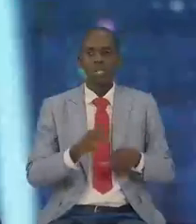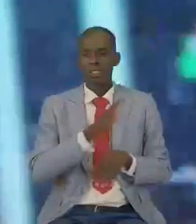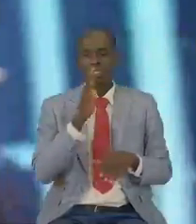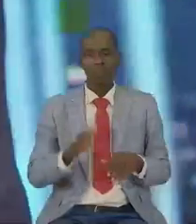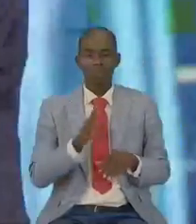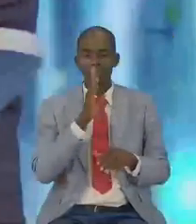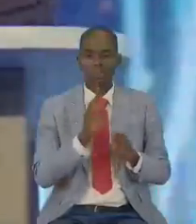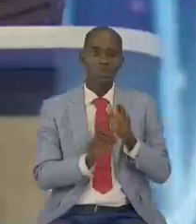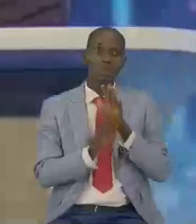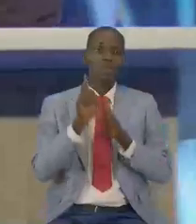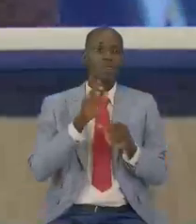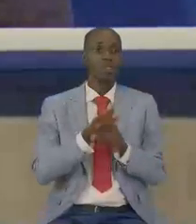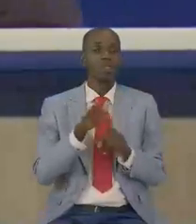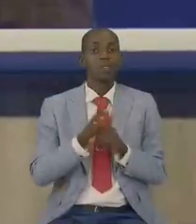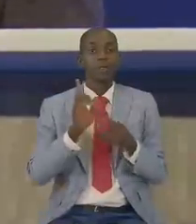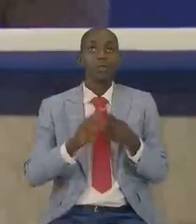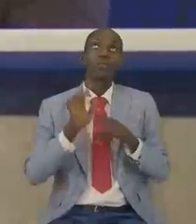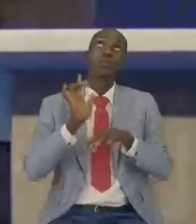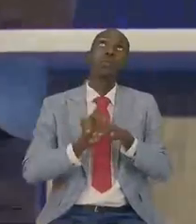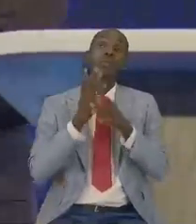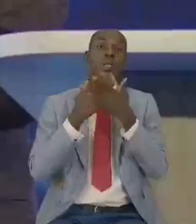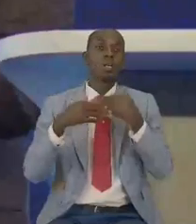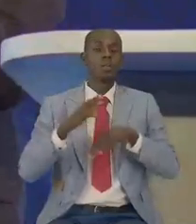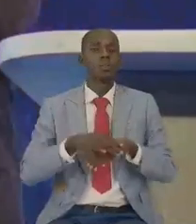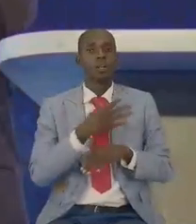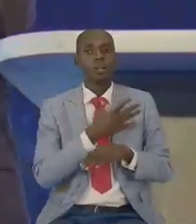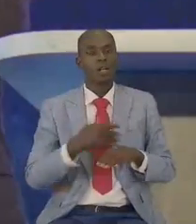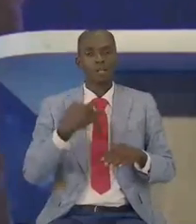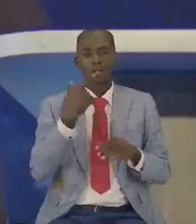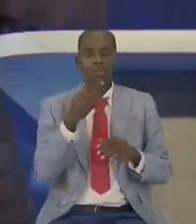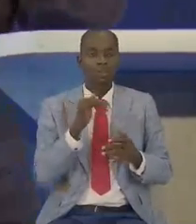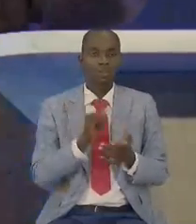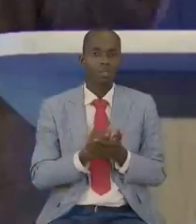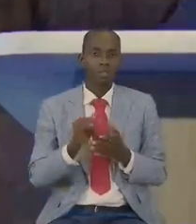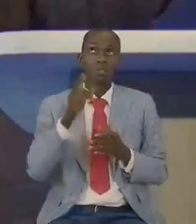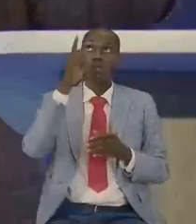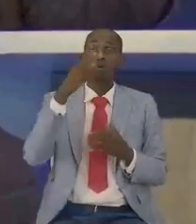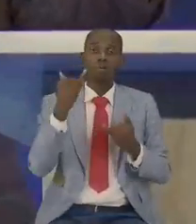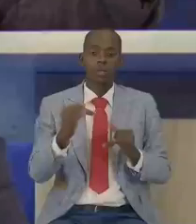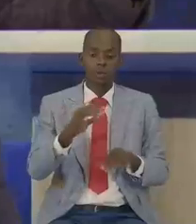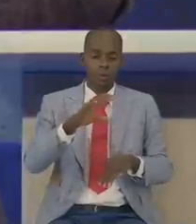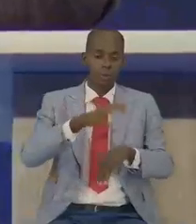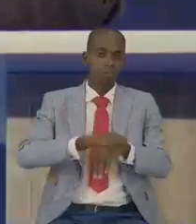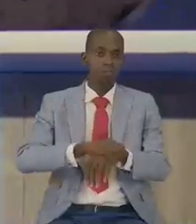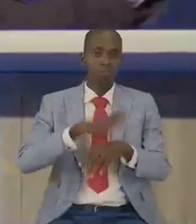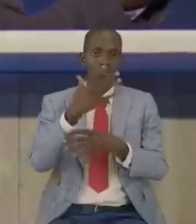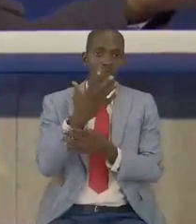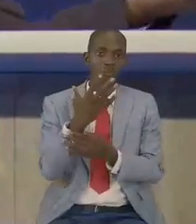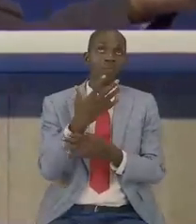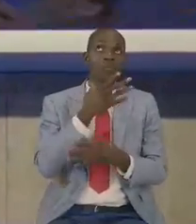tu ne pourras jamais être assez élancé pour atteindre le ciel. Alors, il tient ta main et lui est